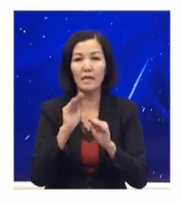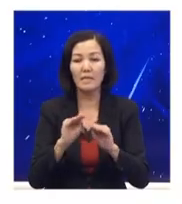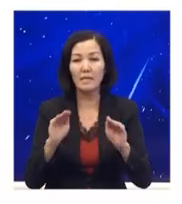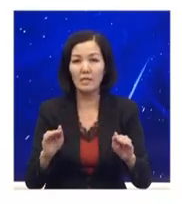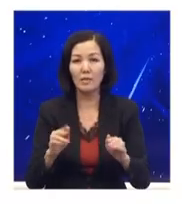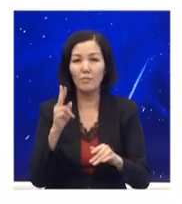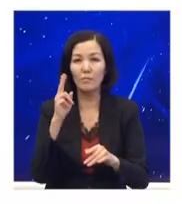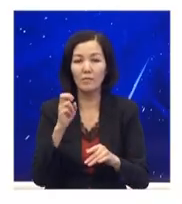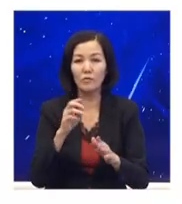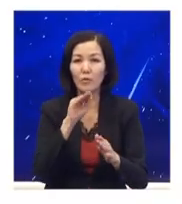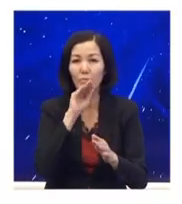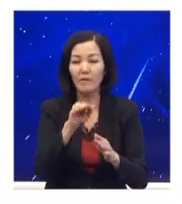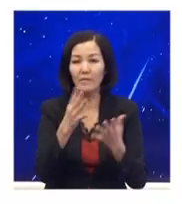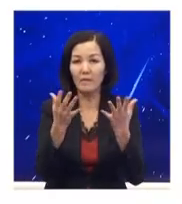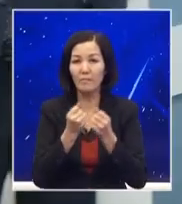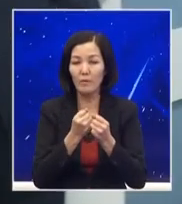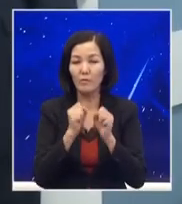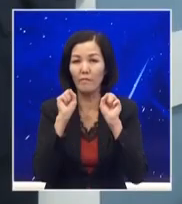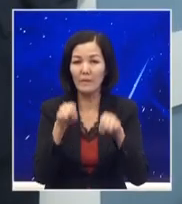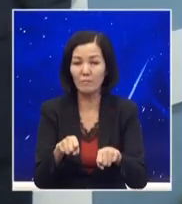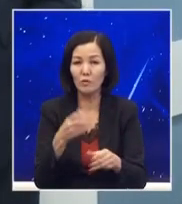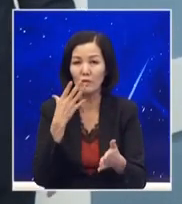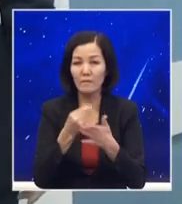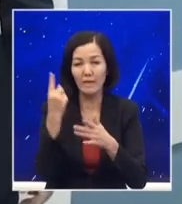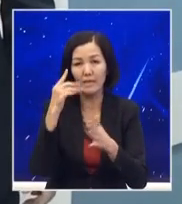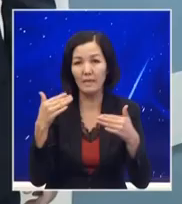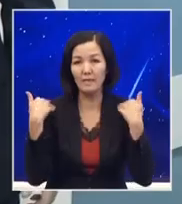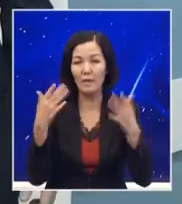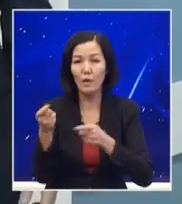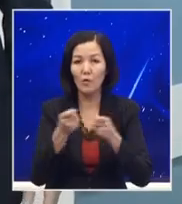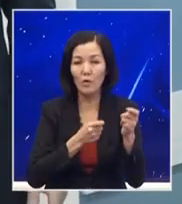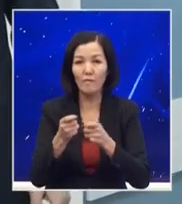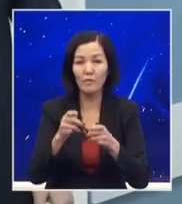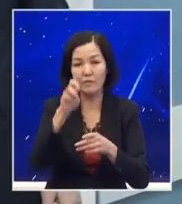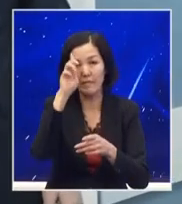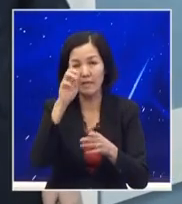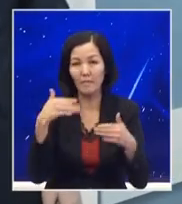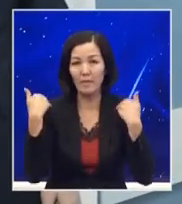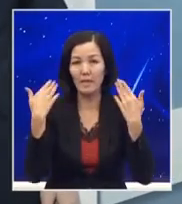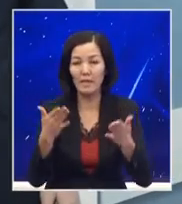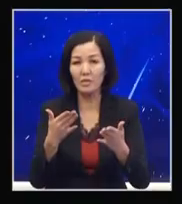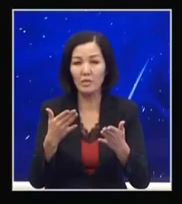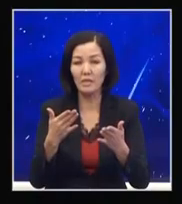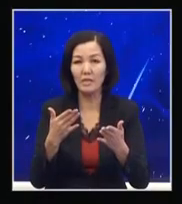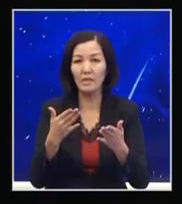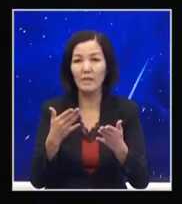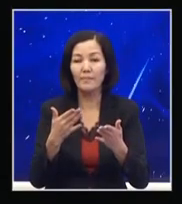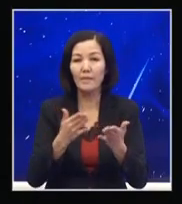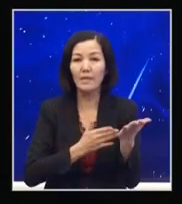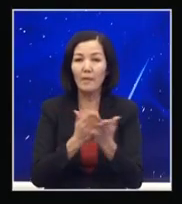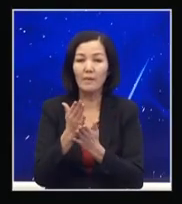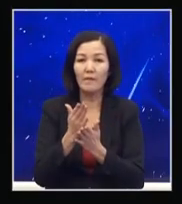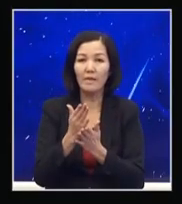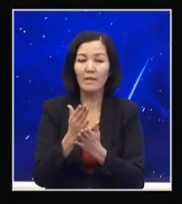Более 200 профессионалов получили возможность донести свои идеи до руководства страны, предложив неординарный взгляд на такие направления,